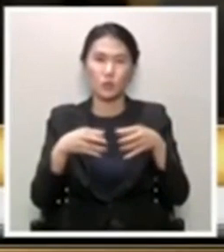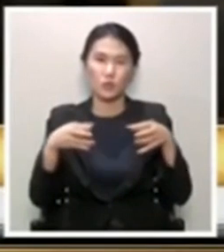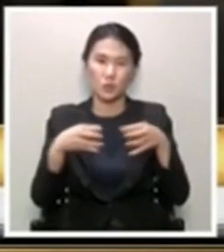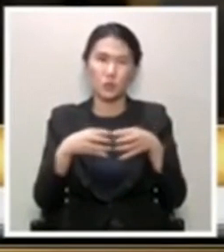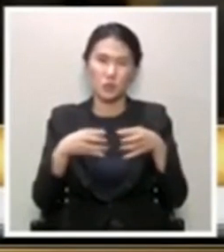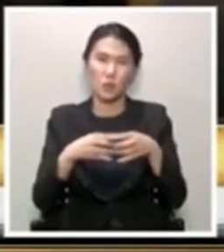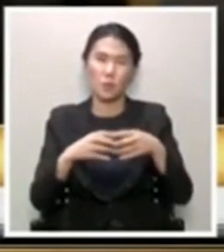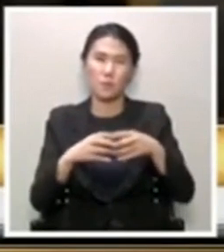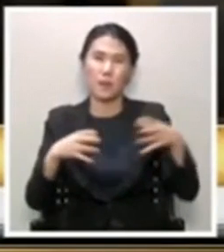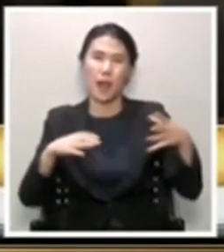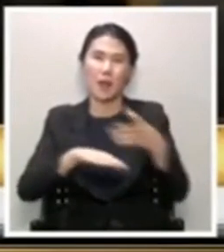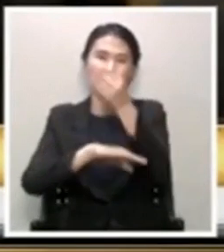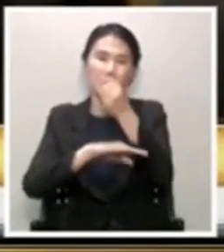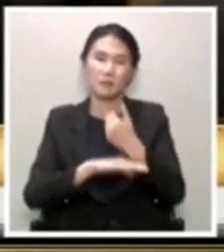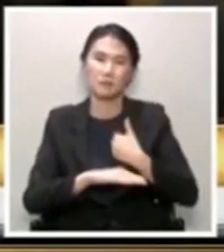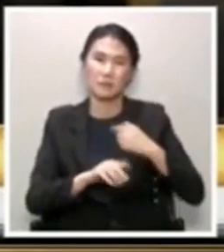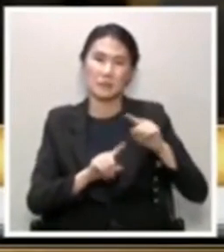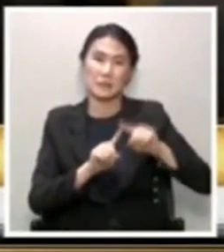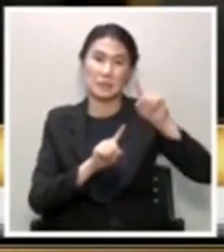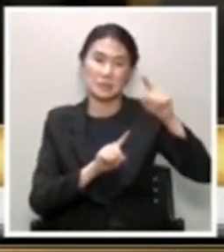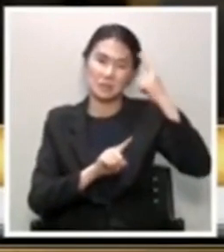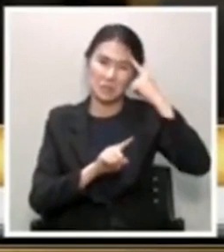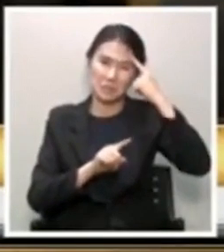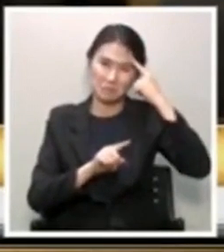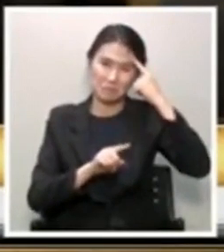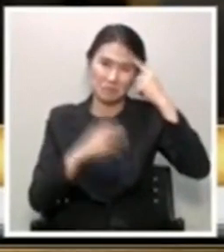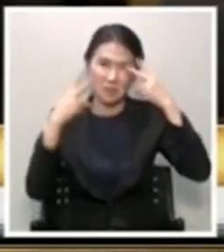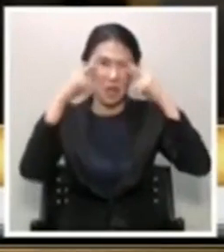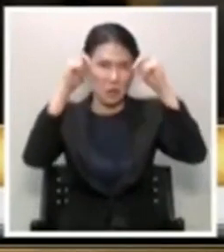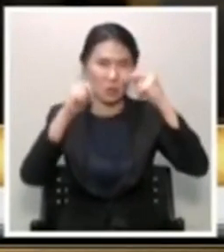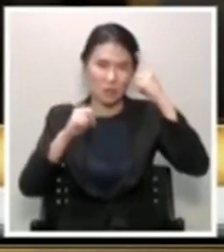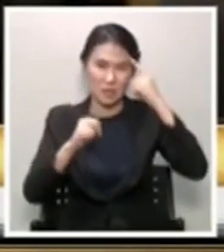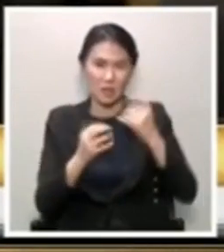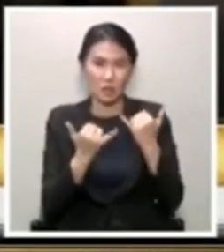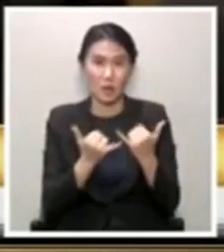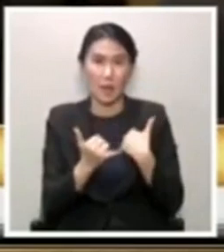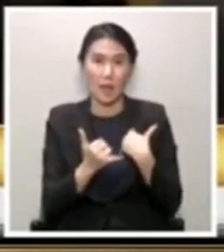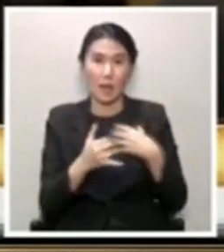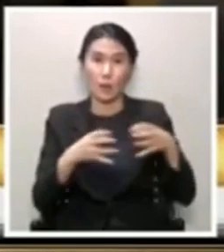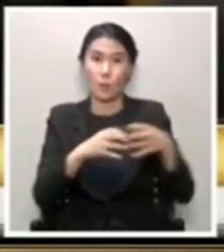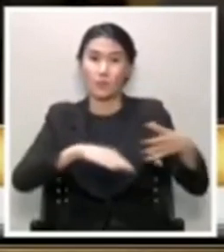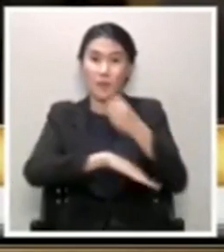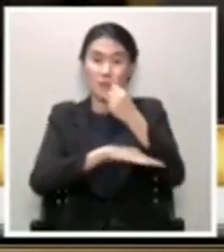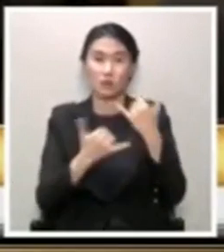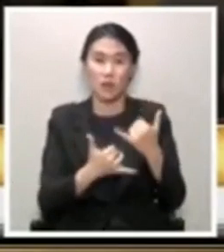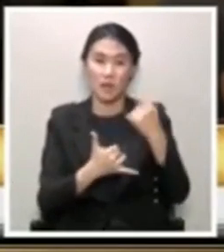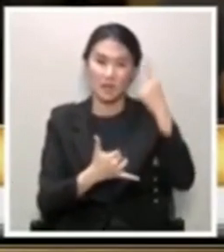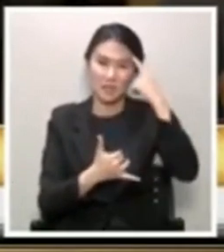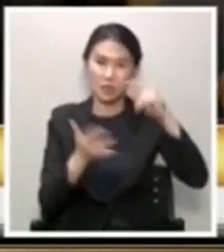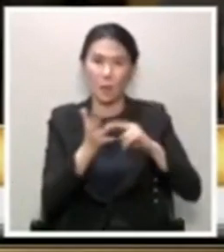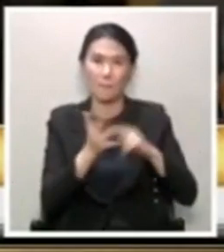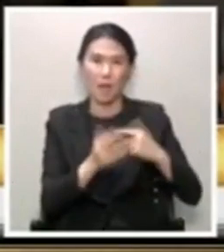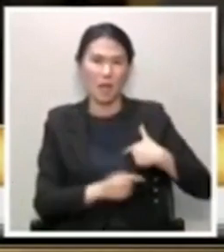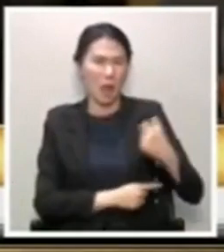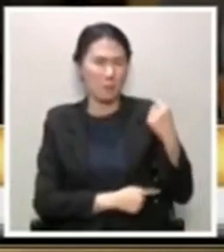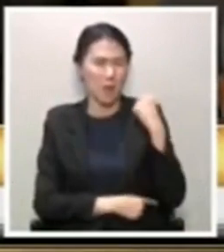จเพราะว่าพรรคการเมืองที่อยู่ในสภาแห่งนี้เกือบทั้งหมดนะครับรณรงค์หาเสียงเอาไว้ว่าไม่เอาการสืบทอดอํานา